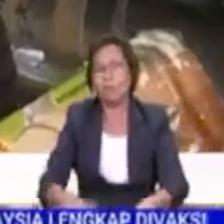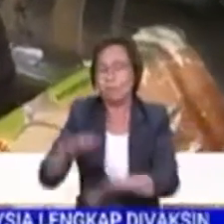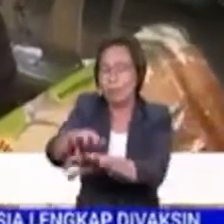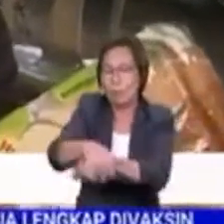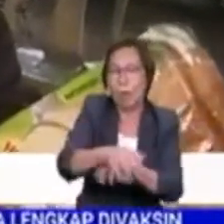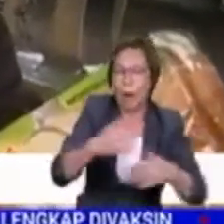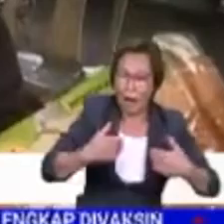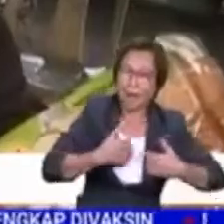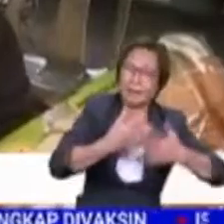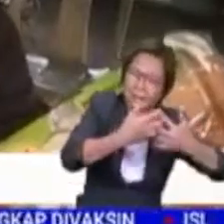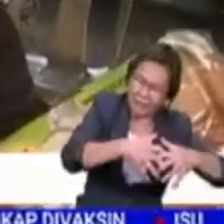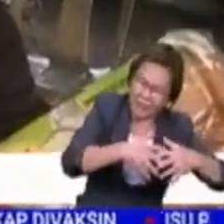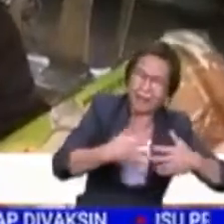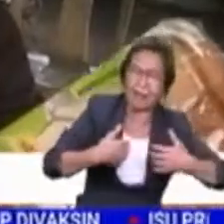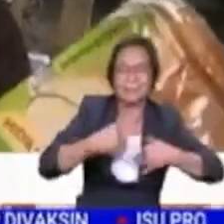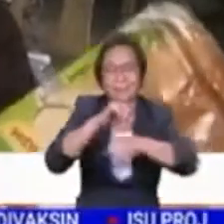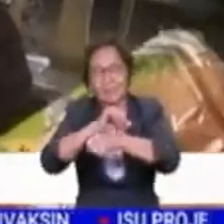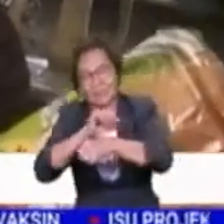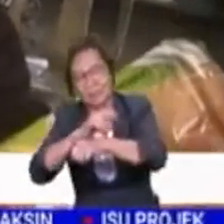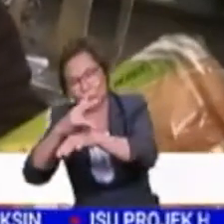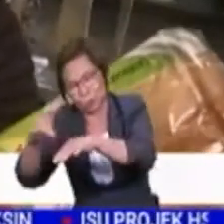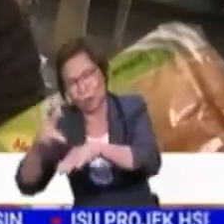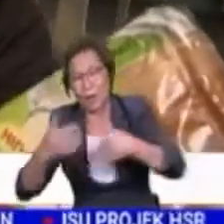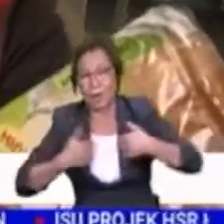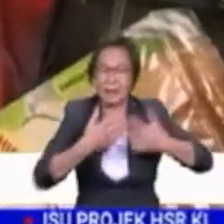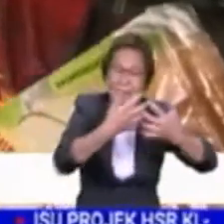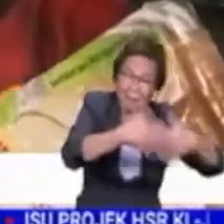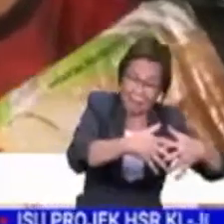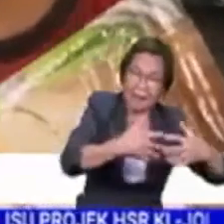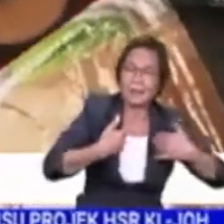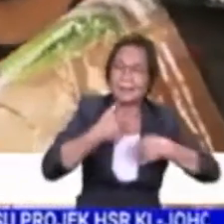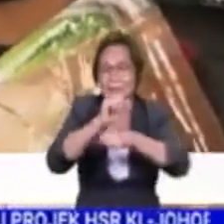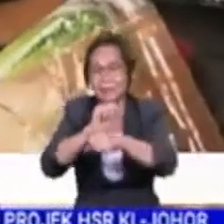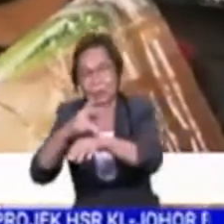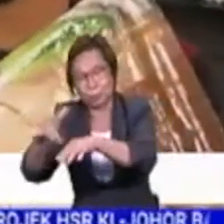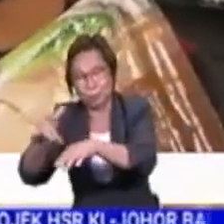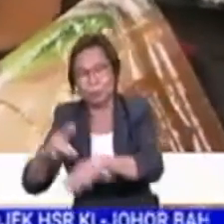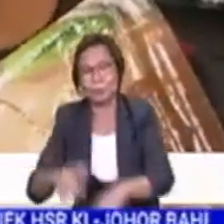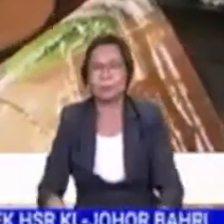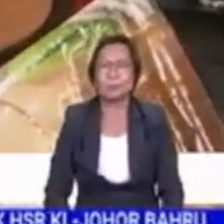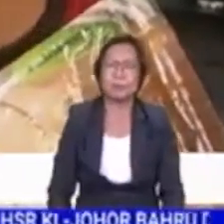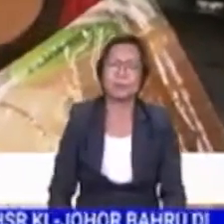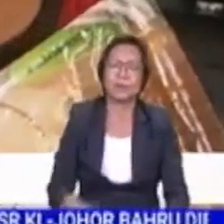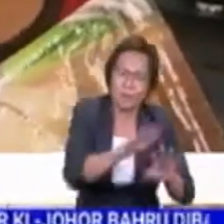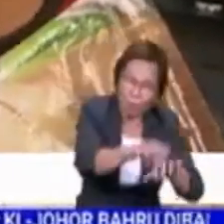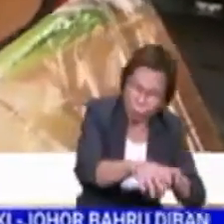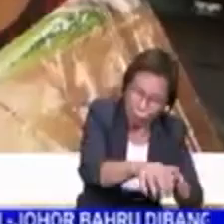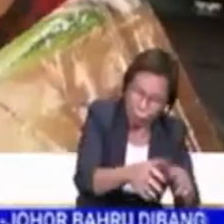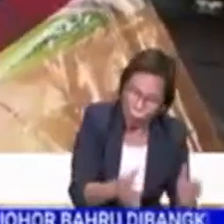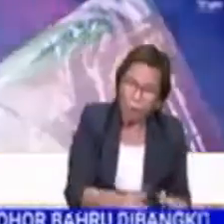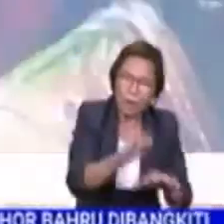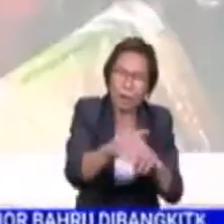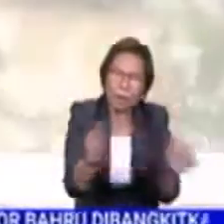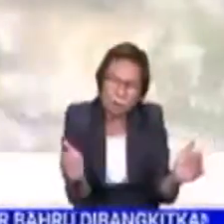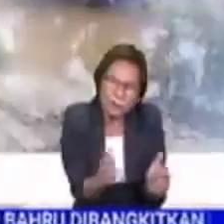ada kilang, baru ada tempat kerja. Masih ada kilang ni, ada tempat kerja di situ. Masih ada kebun di situ. Kebun